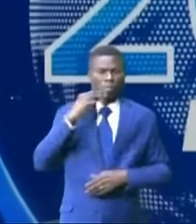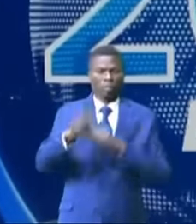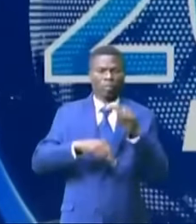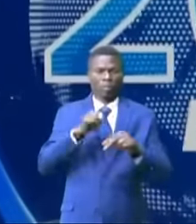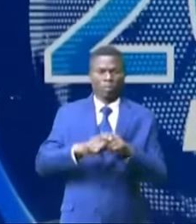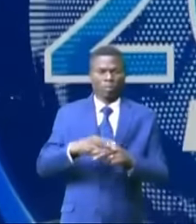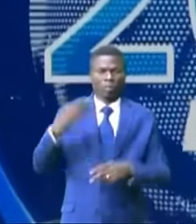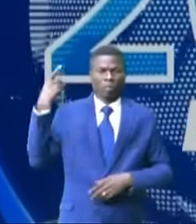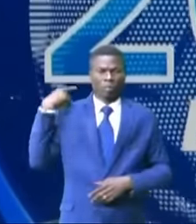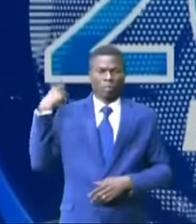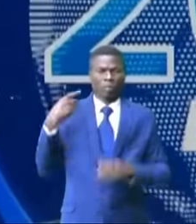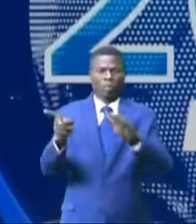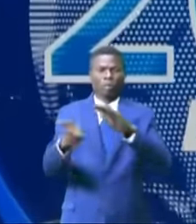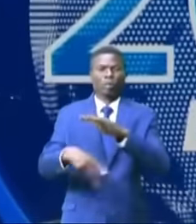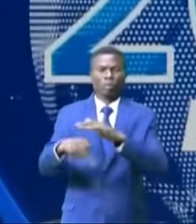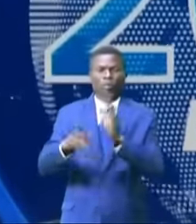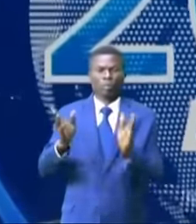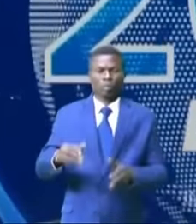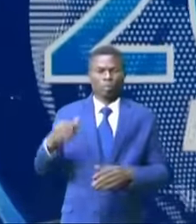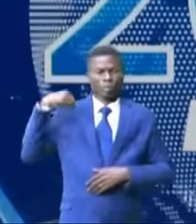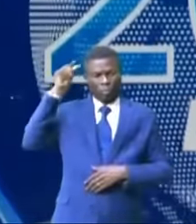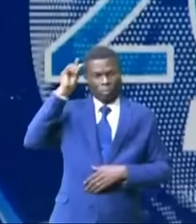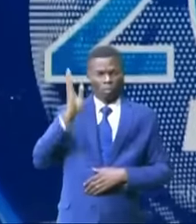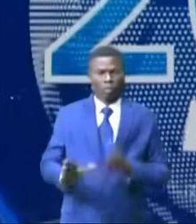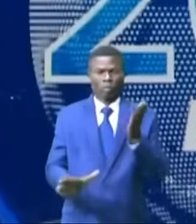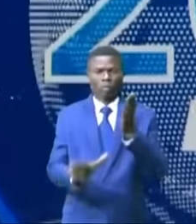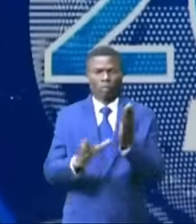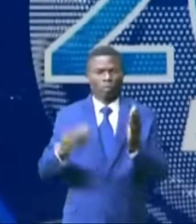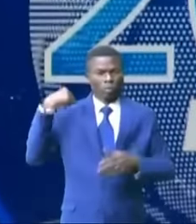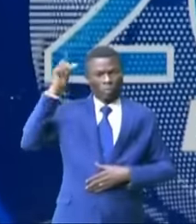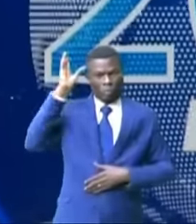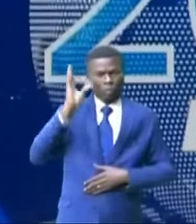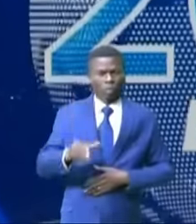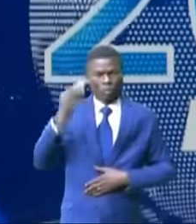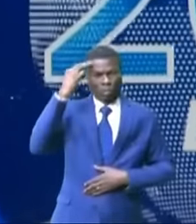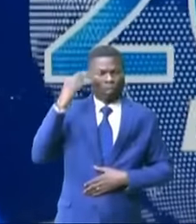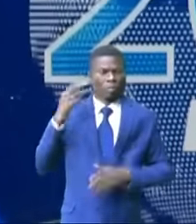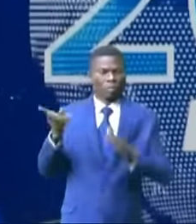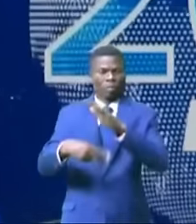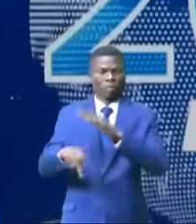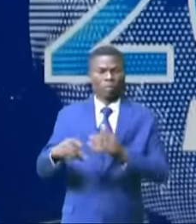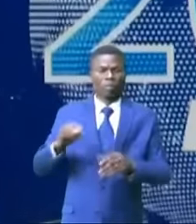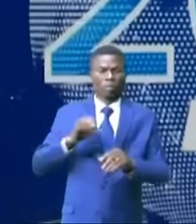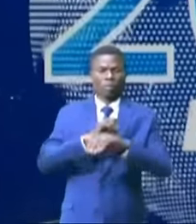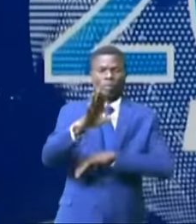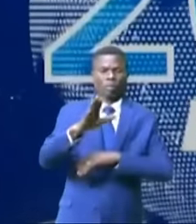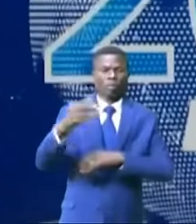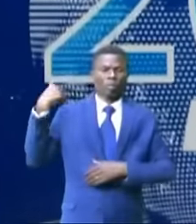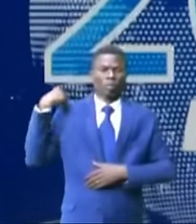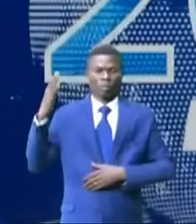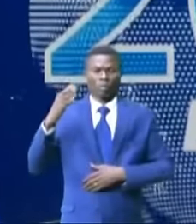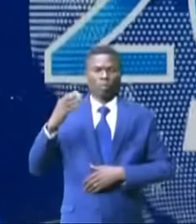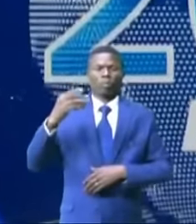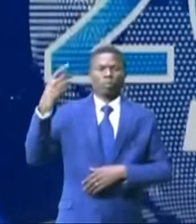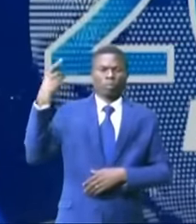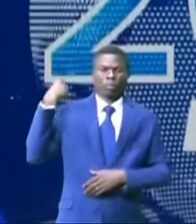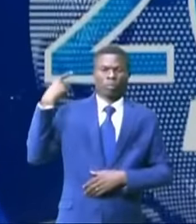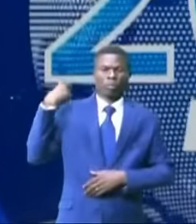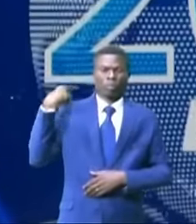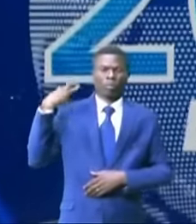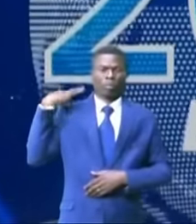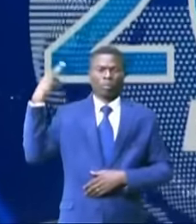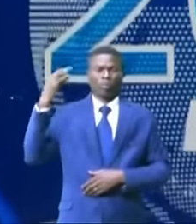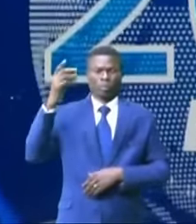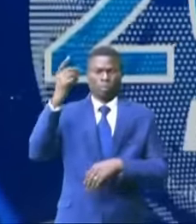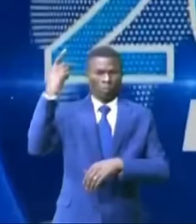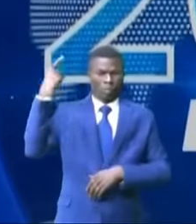nationaux, députés provinciaux, gouverneurs et vice-gouverneurs, ministres provinciaux, mandataires de l'État, notables, candidats,